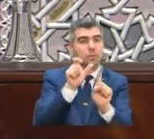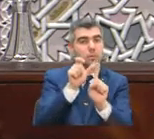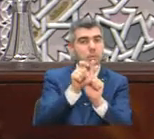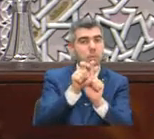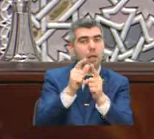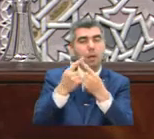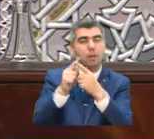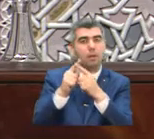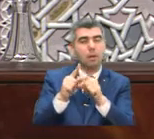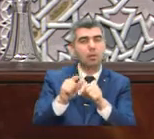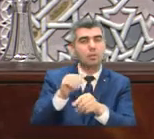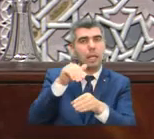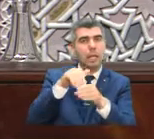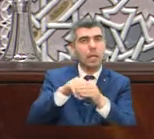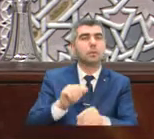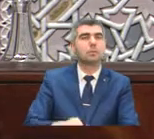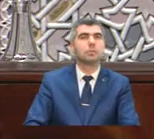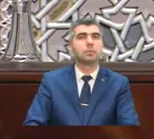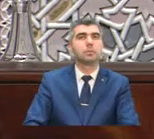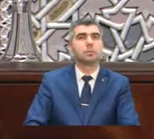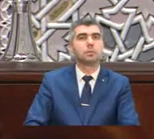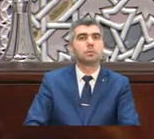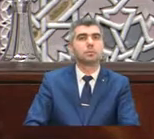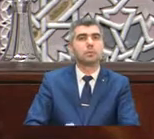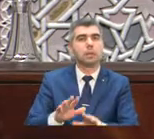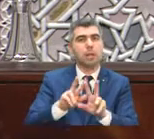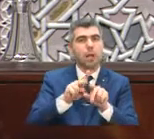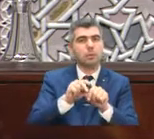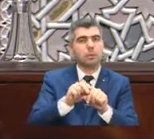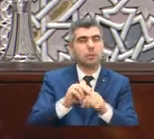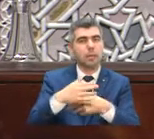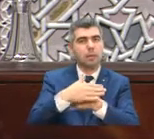والسادة النواب المحترمين من فريق التجمع الدستوري،